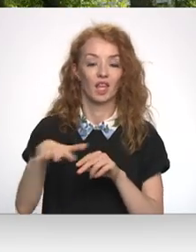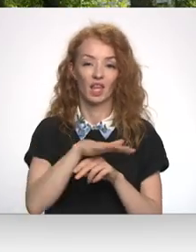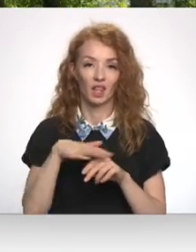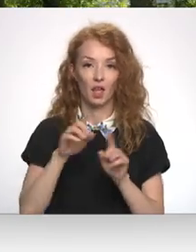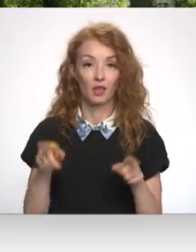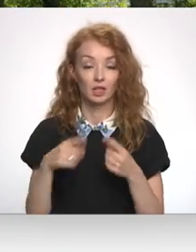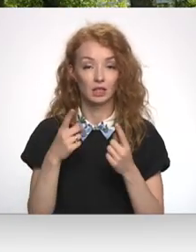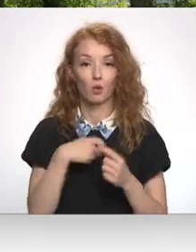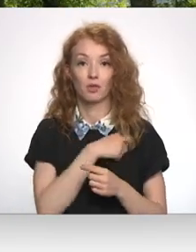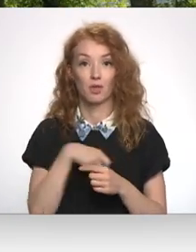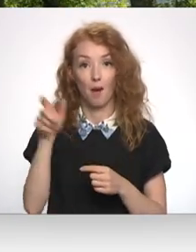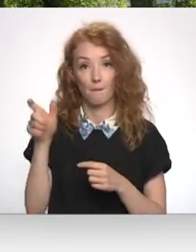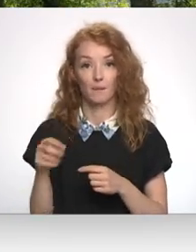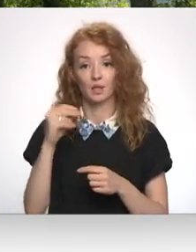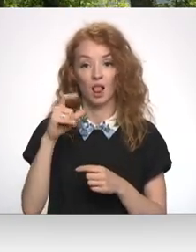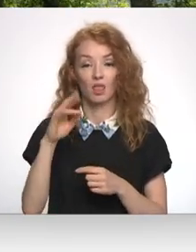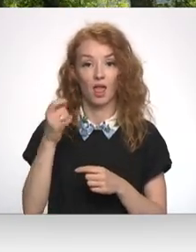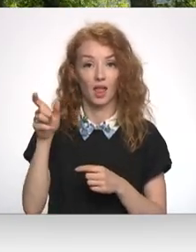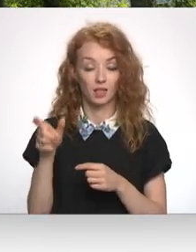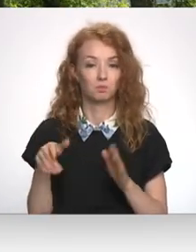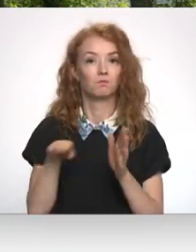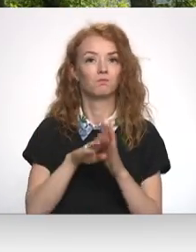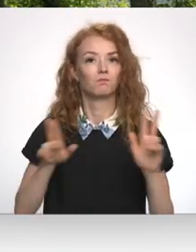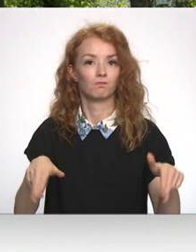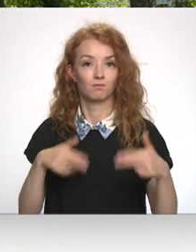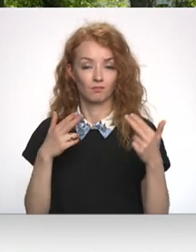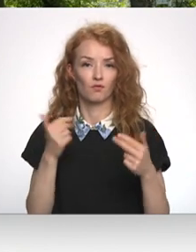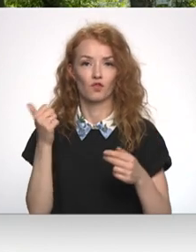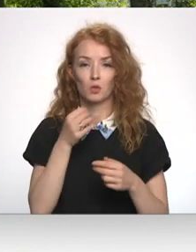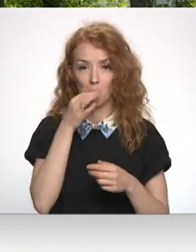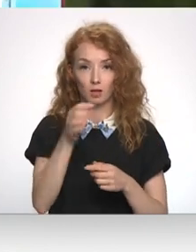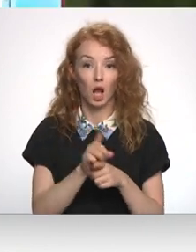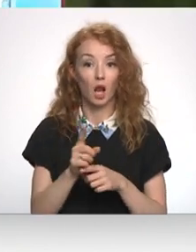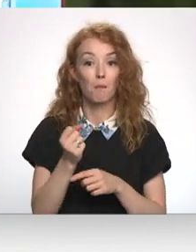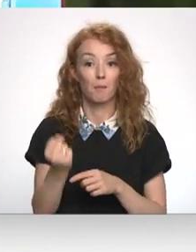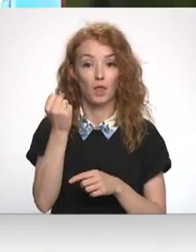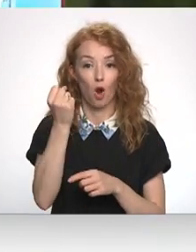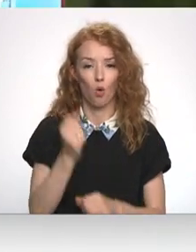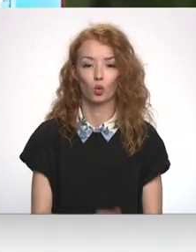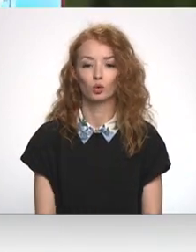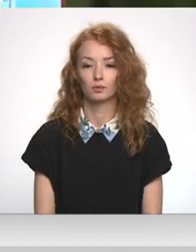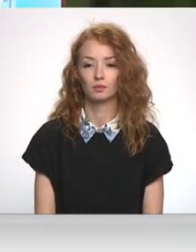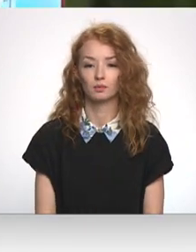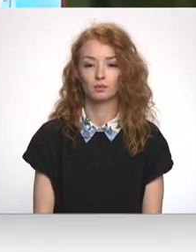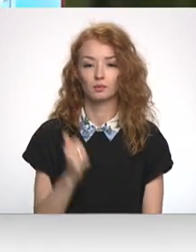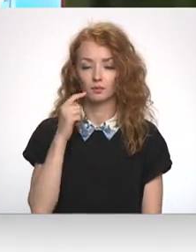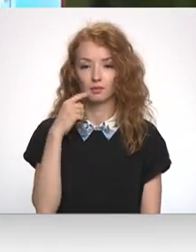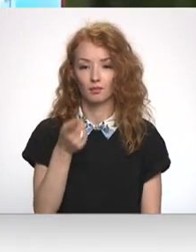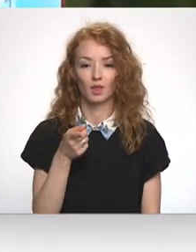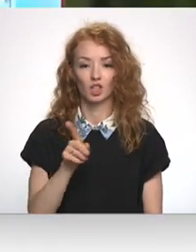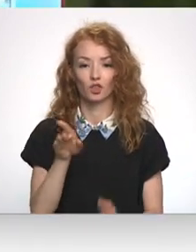novadam deputāts Edgars Zeldris, piedaloties attālināti, izsaka pat draudus. Tā ir vienkārši, tu kaut